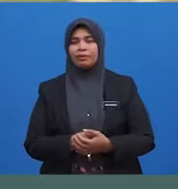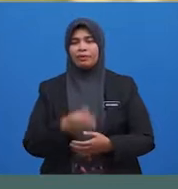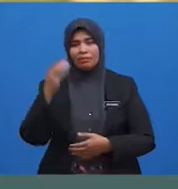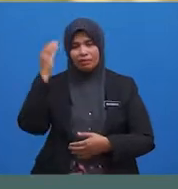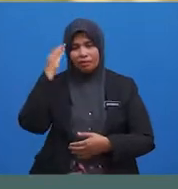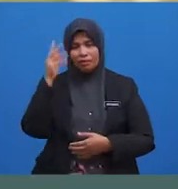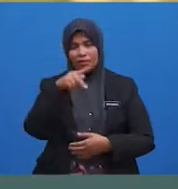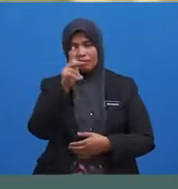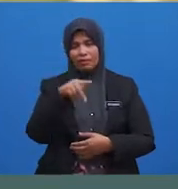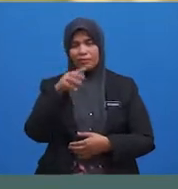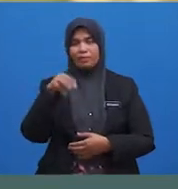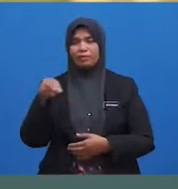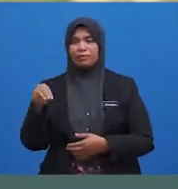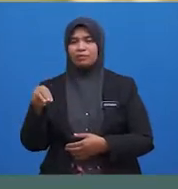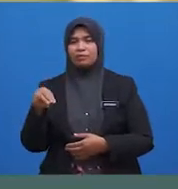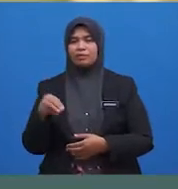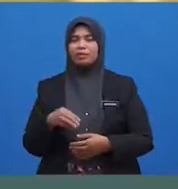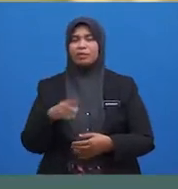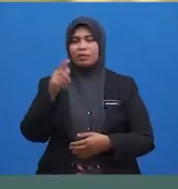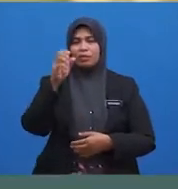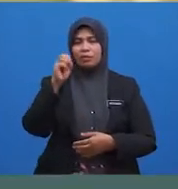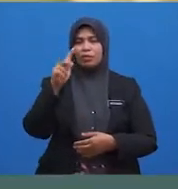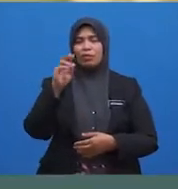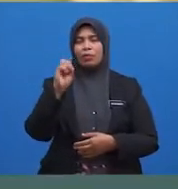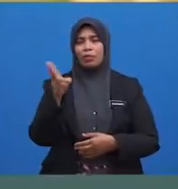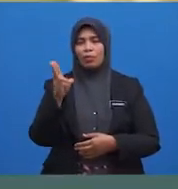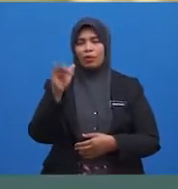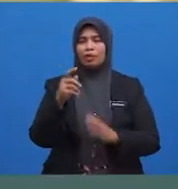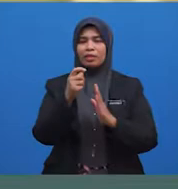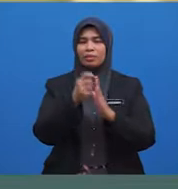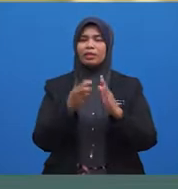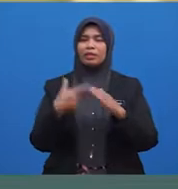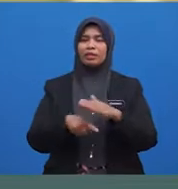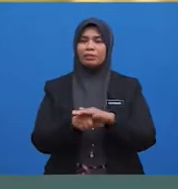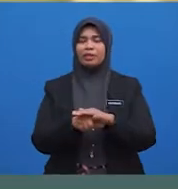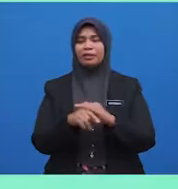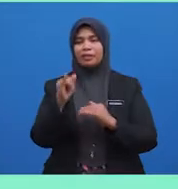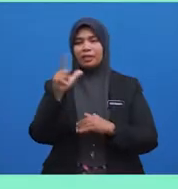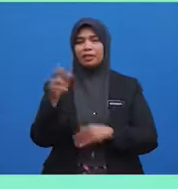murid-murid, tokoh yang terlibat dalam pembangunan Kuala Lumpur ialah Raja Abdullah bin Raja Jaafar?